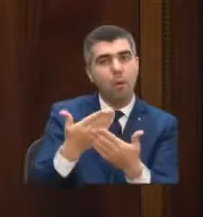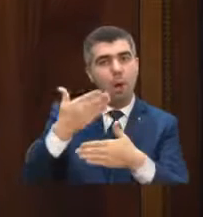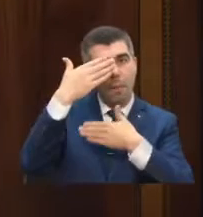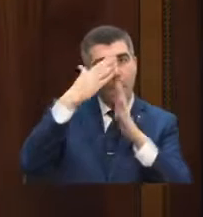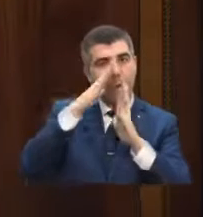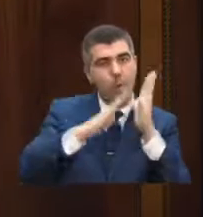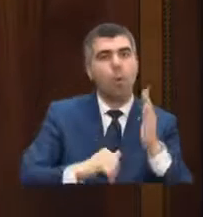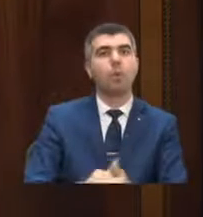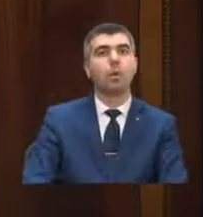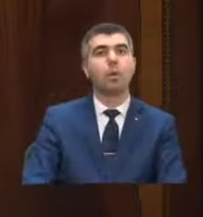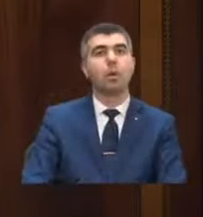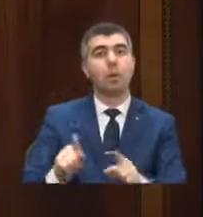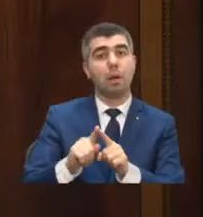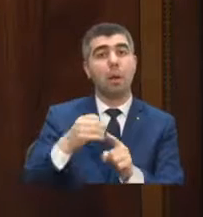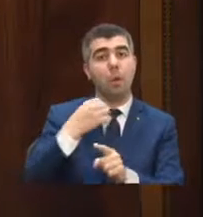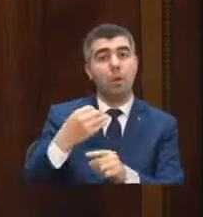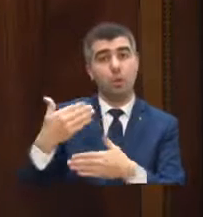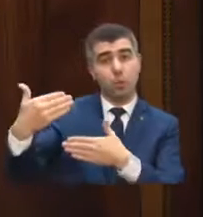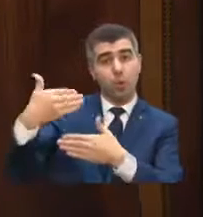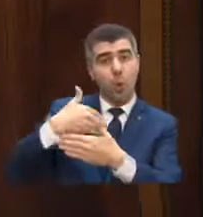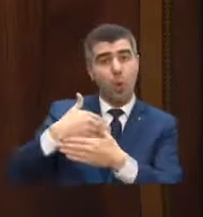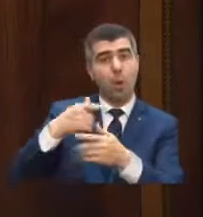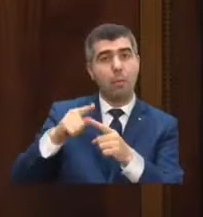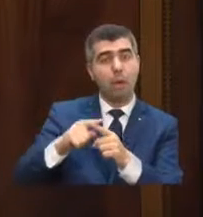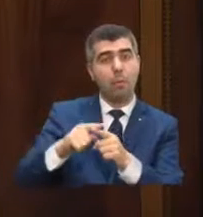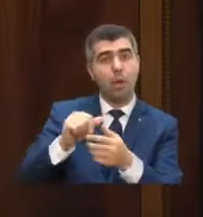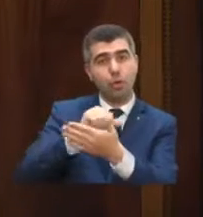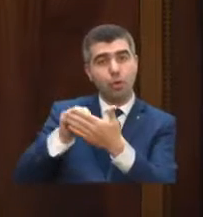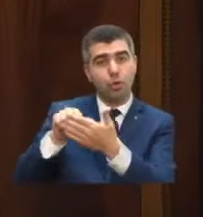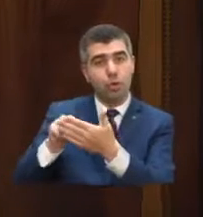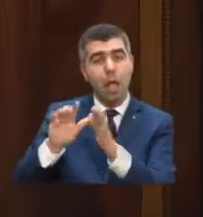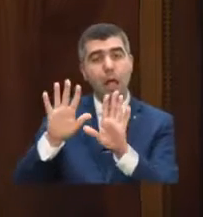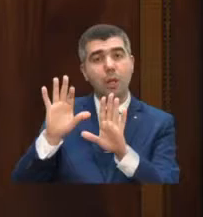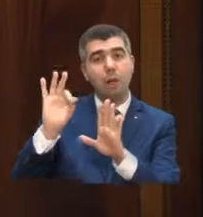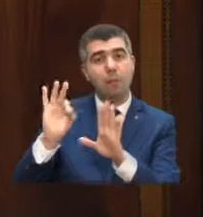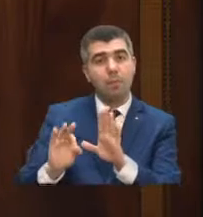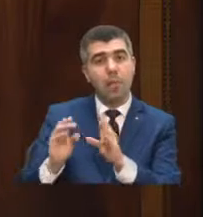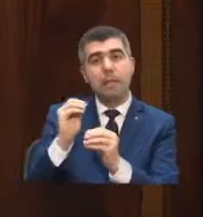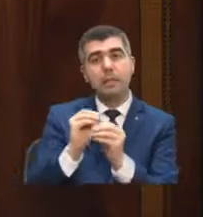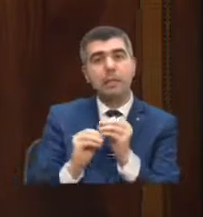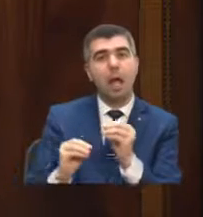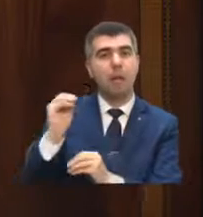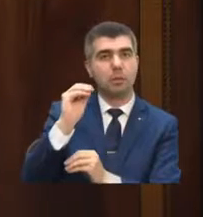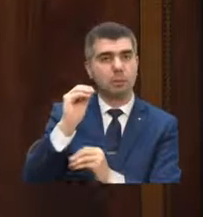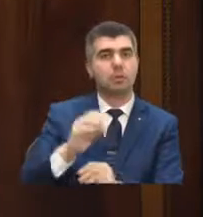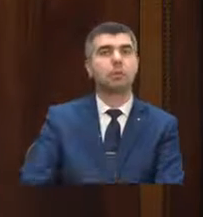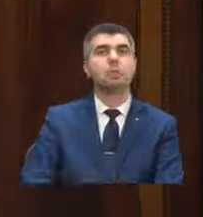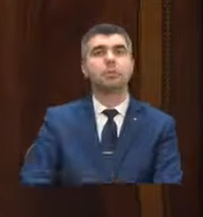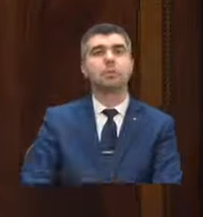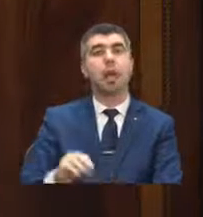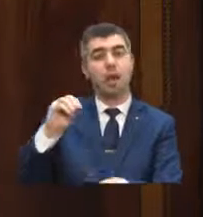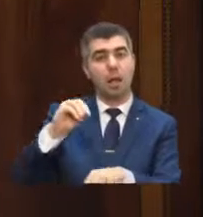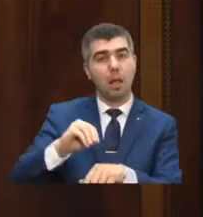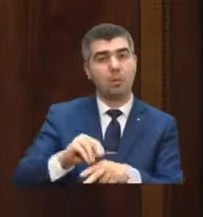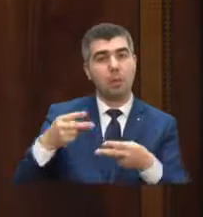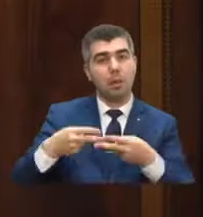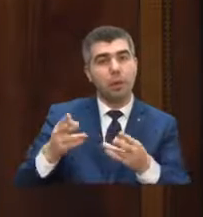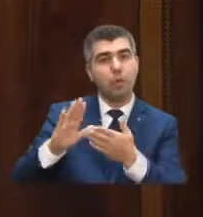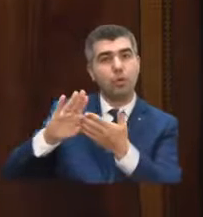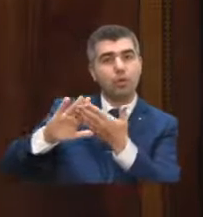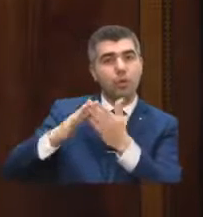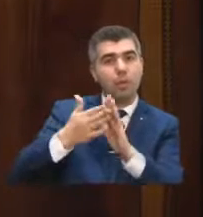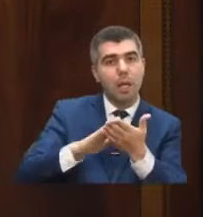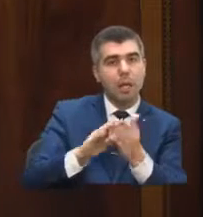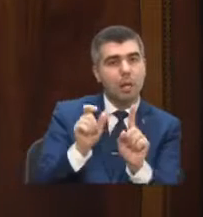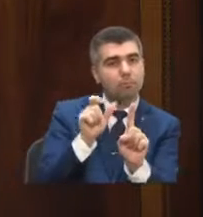الجرعة اللي كتدخل السوق الوطني كانت هذا العام ب 10% أكثر وزدنا عززناها، وثم كاين حملات مع المجتمع المدني ديال الفئات